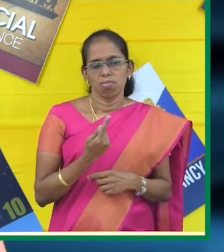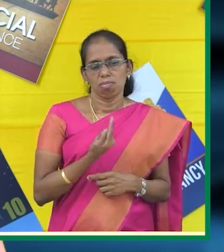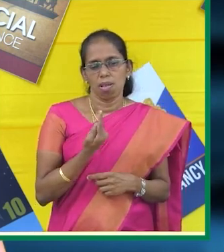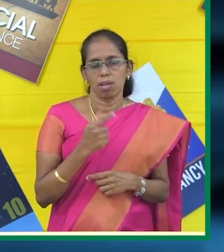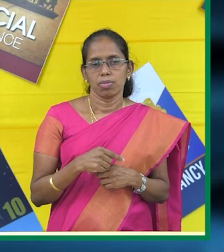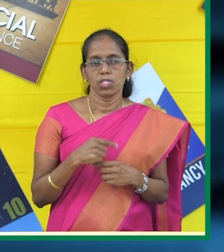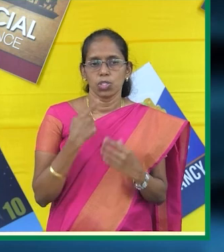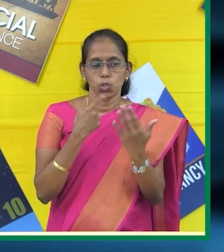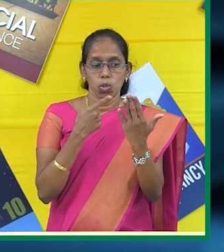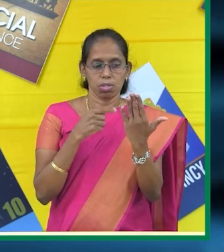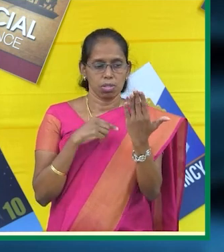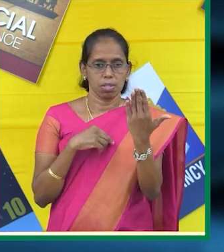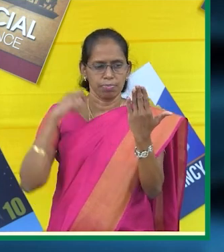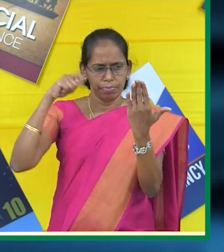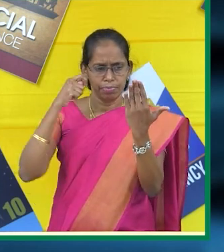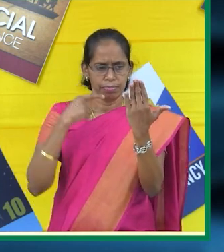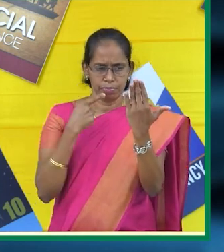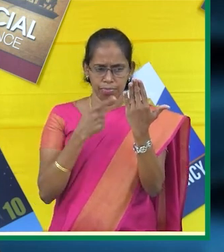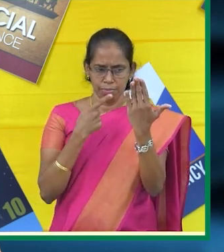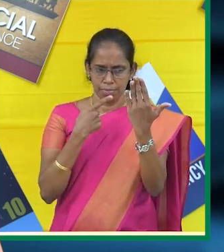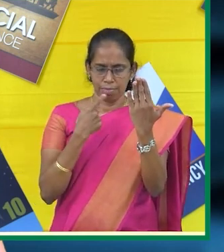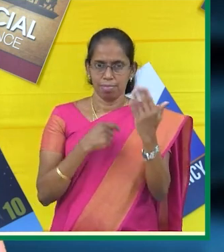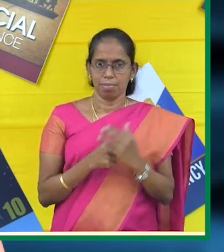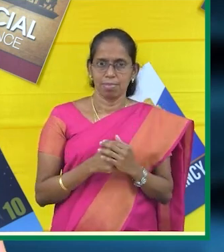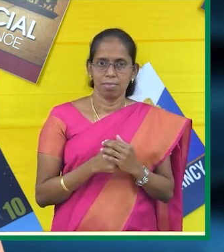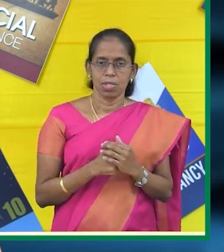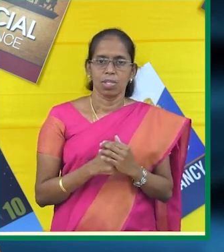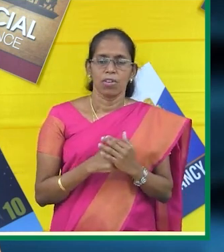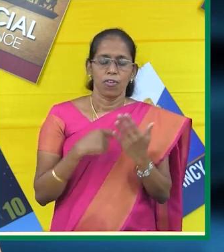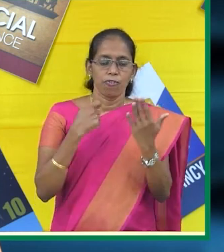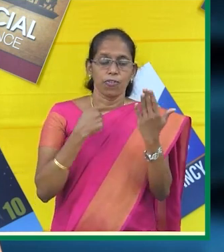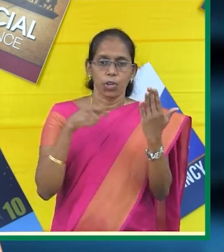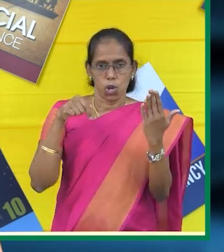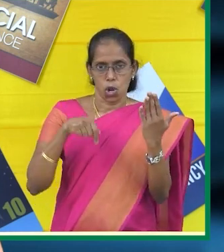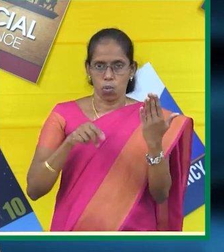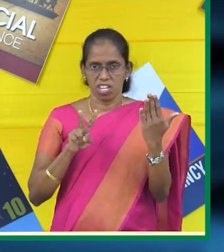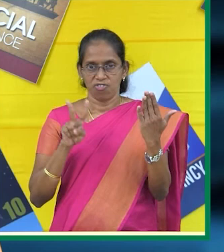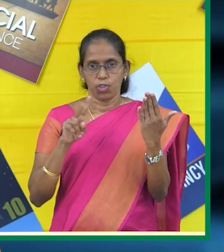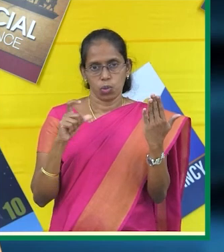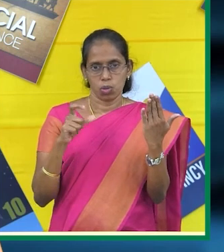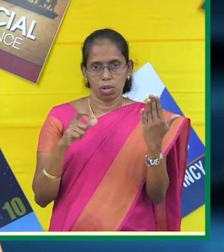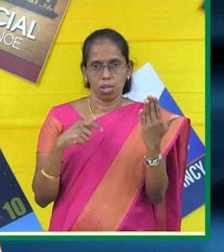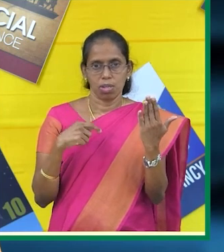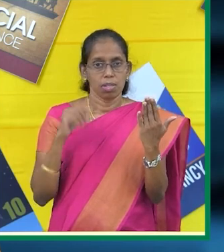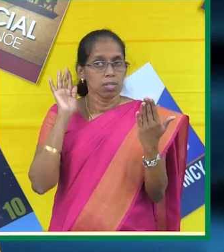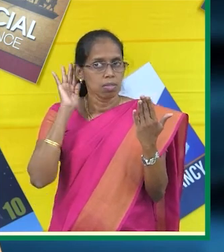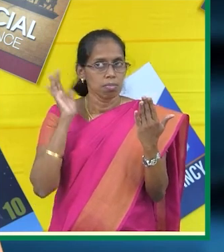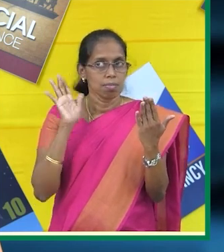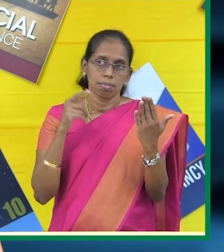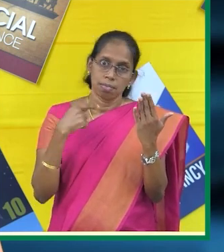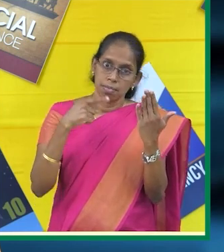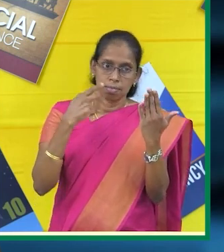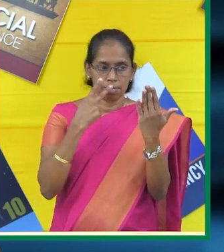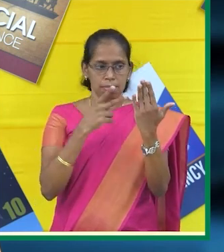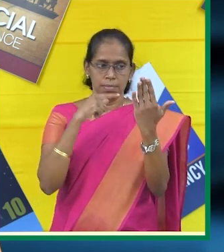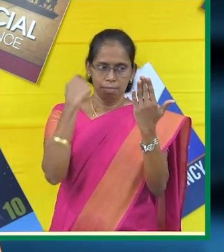talks to her through phono telephone, that is video calling. It is not only voice calling. He is able